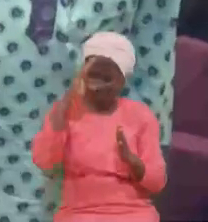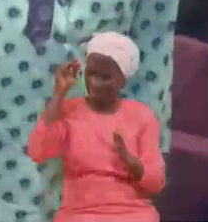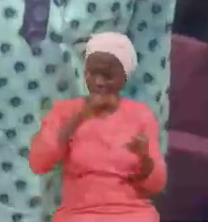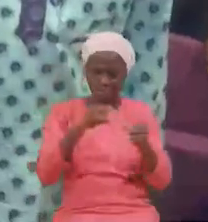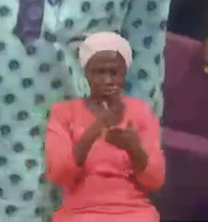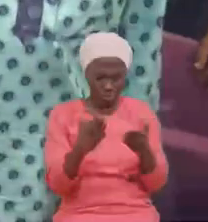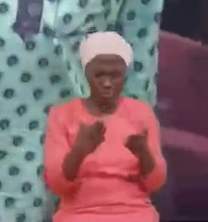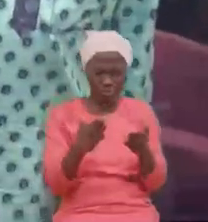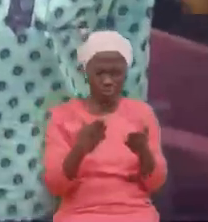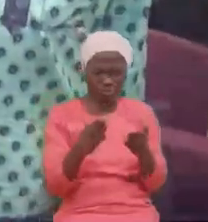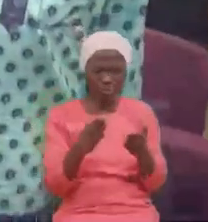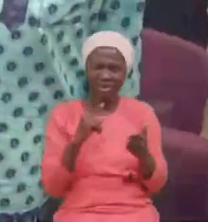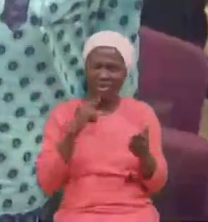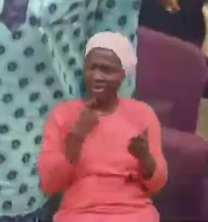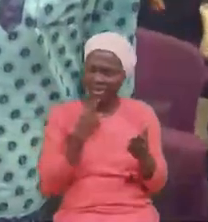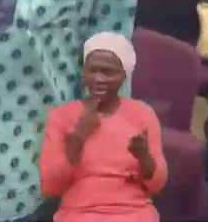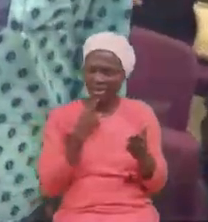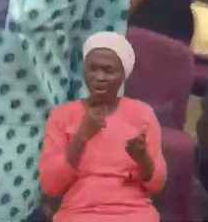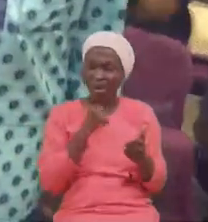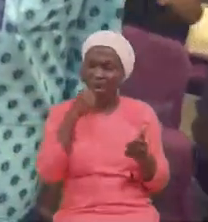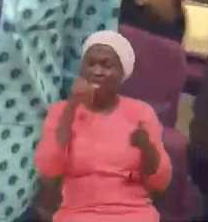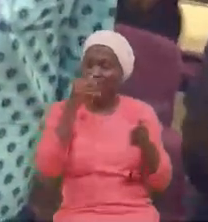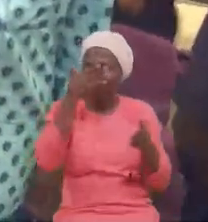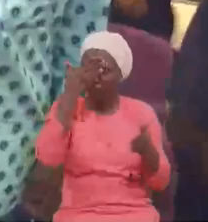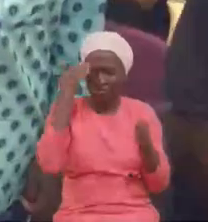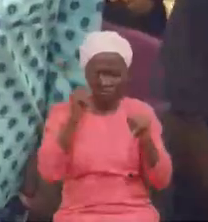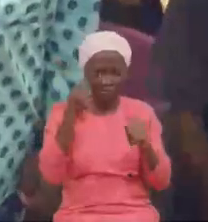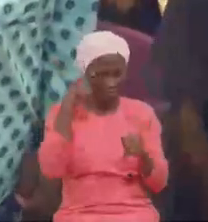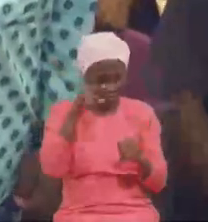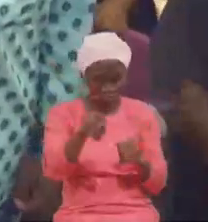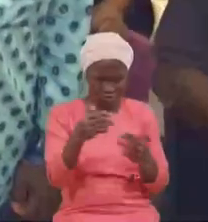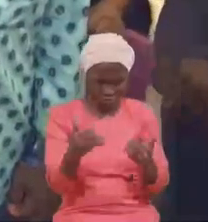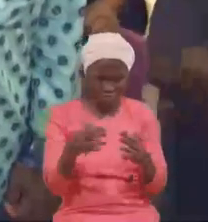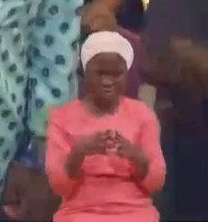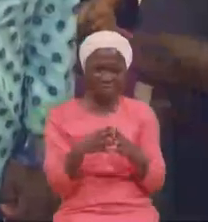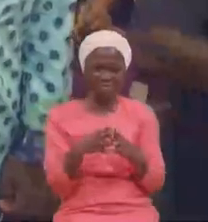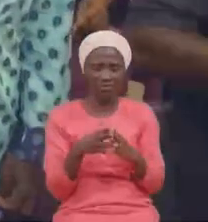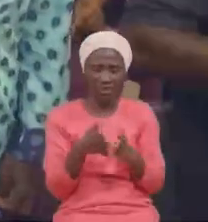Que le Seigneur fasse quelque chose d'inoubliable dans votre cœur,